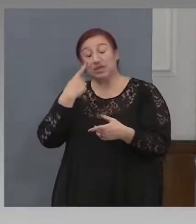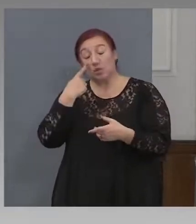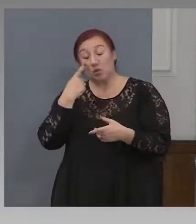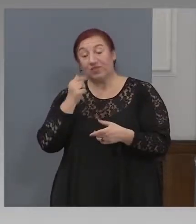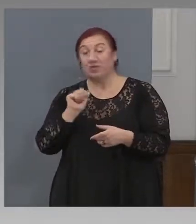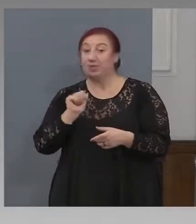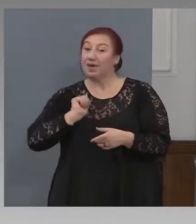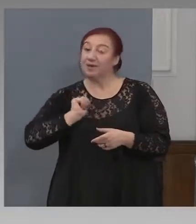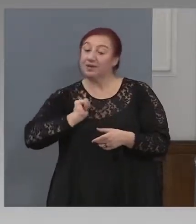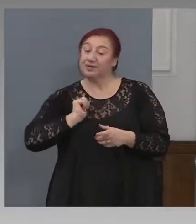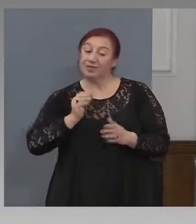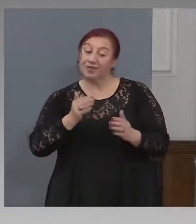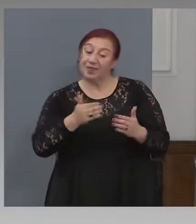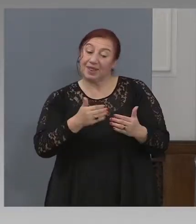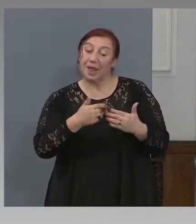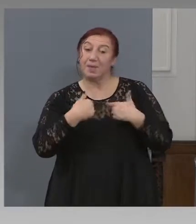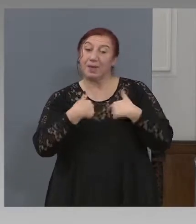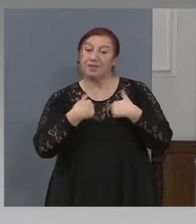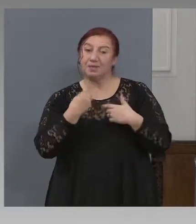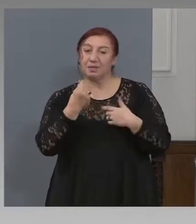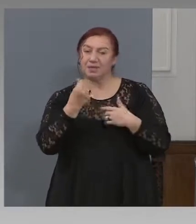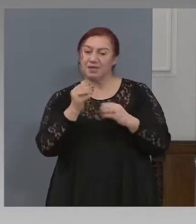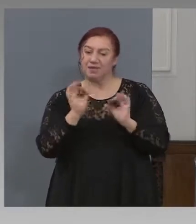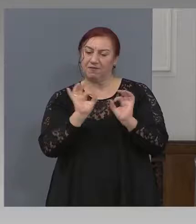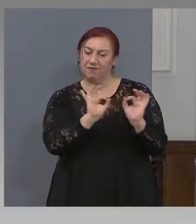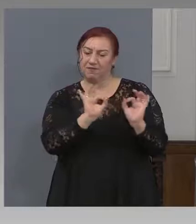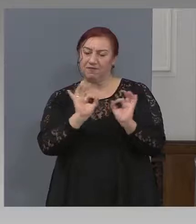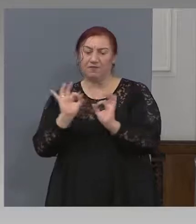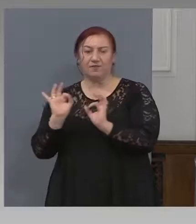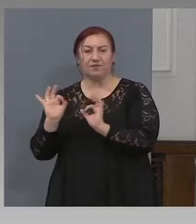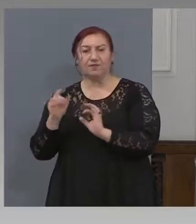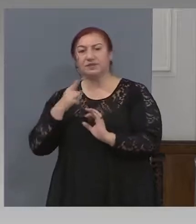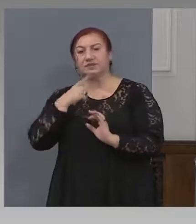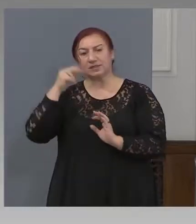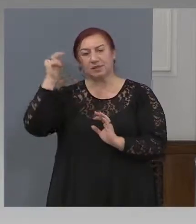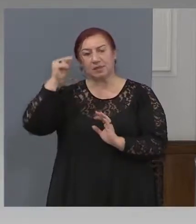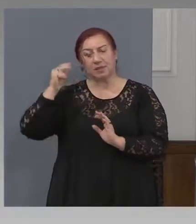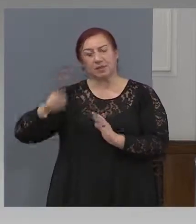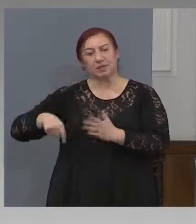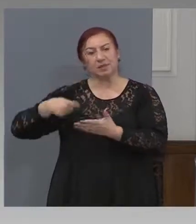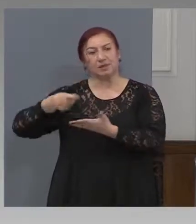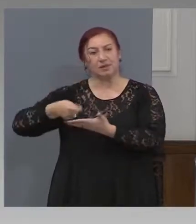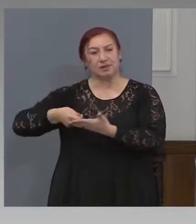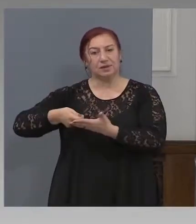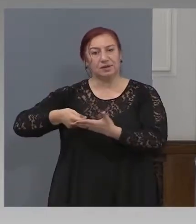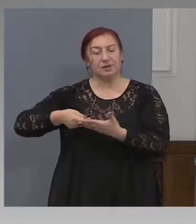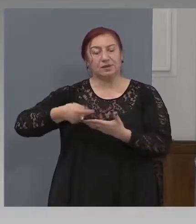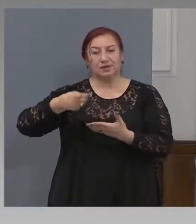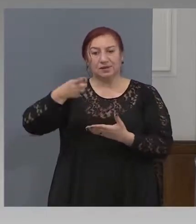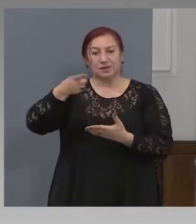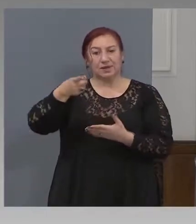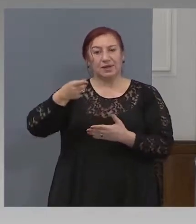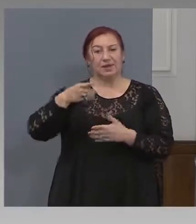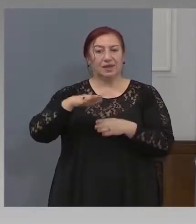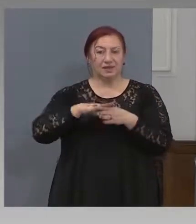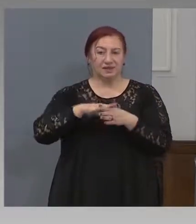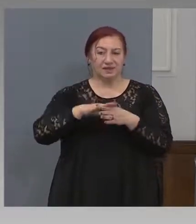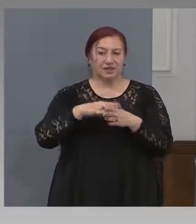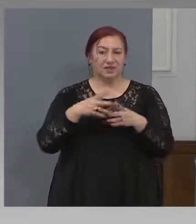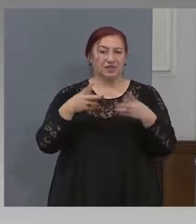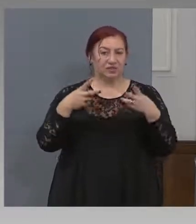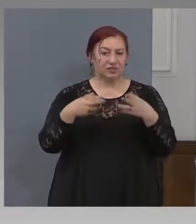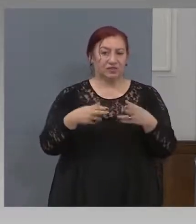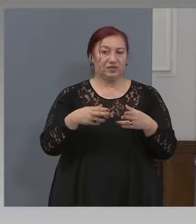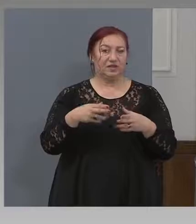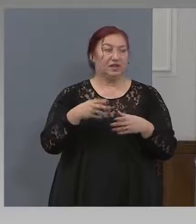пазим цените за българския потребител. Само че мисля, че господин Матеев... Извинявайте се, ще ви прекъсна, защото точно завидал. Нека